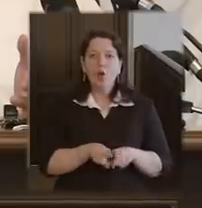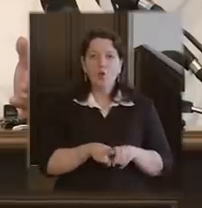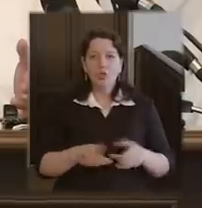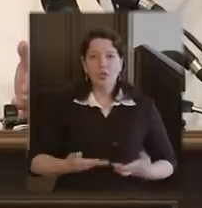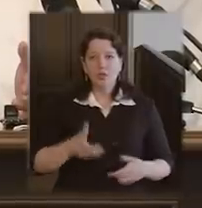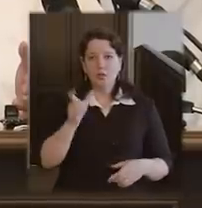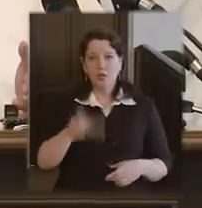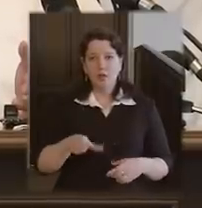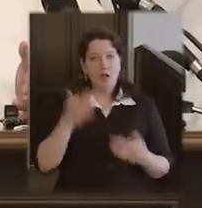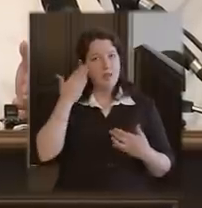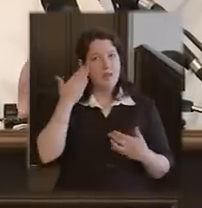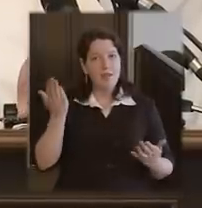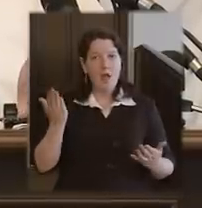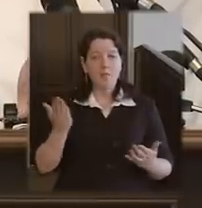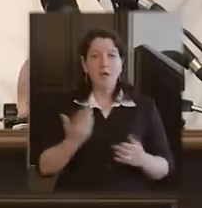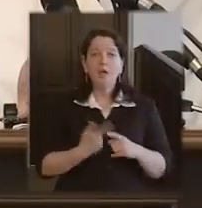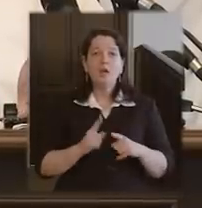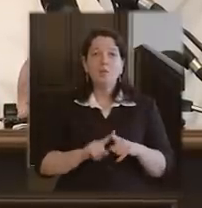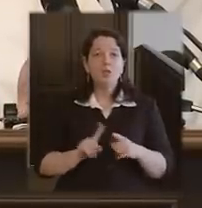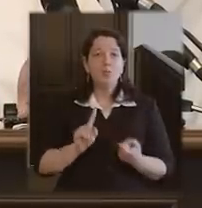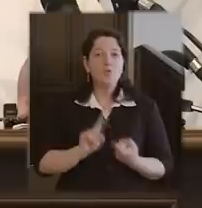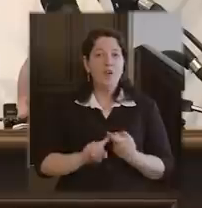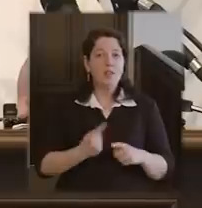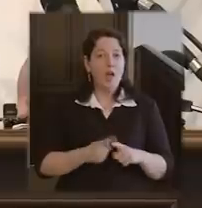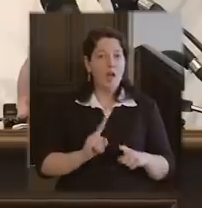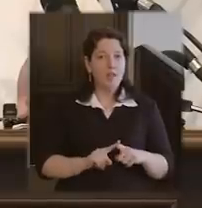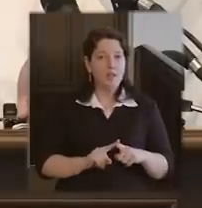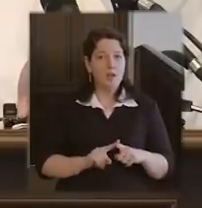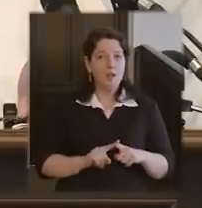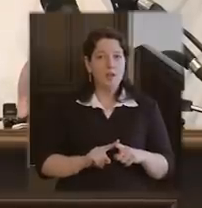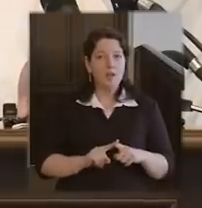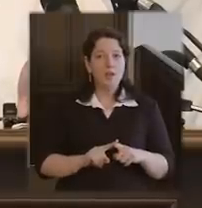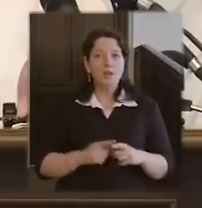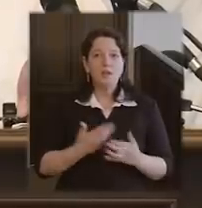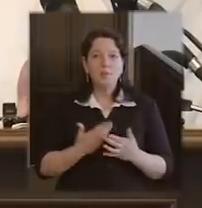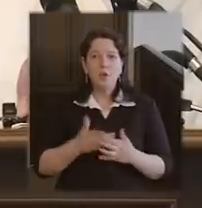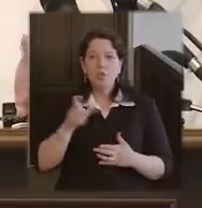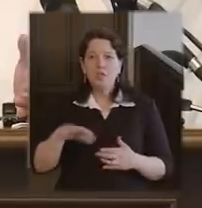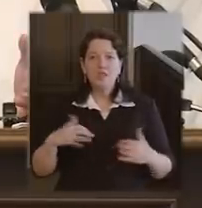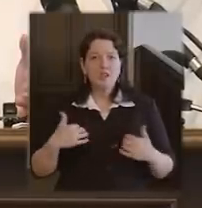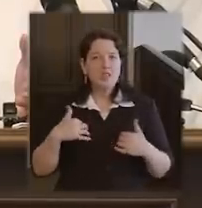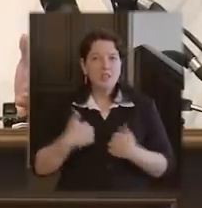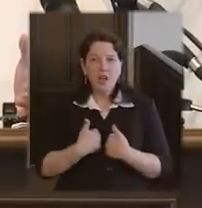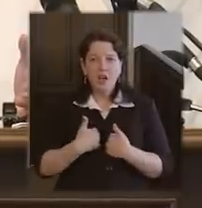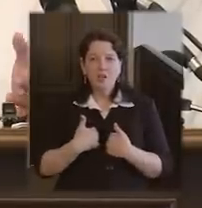знаем? С чего это такое? У человека уныние страшное,